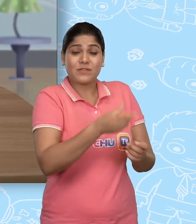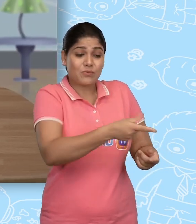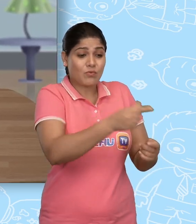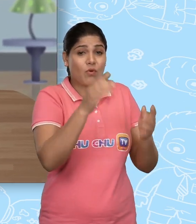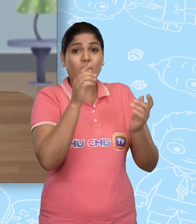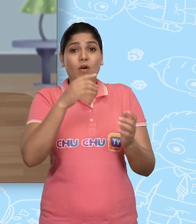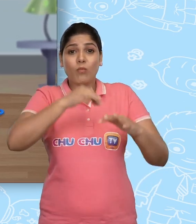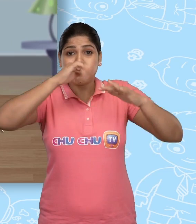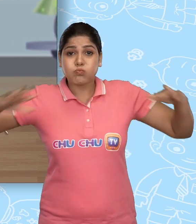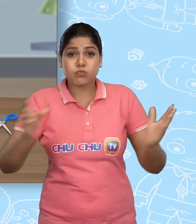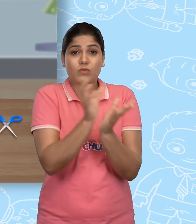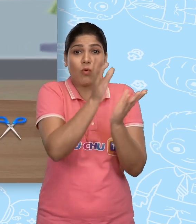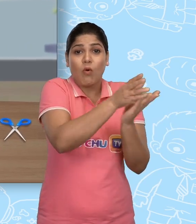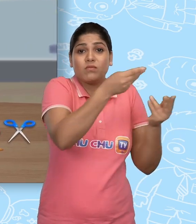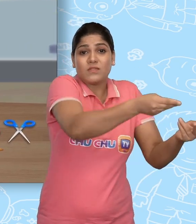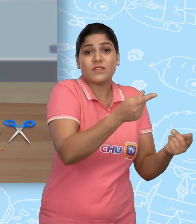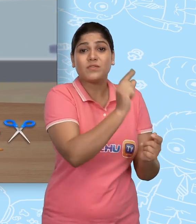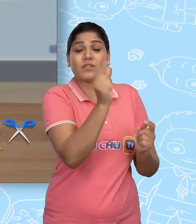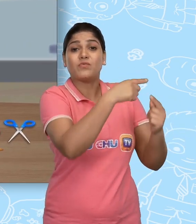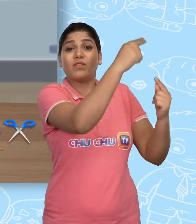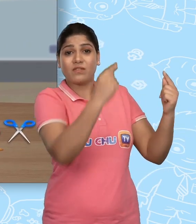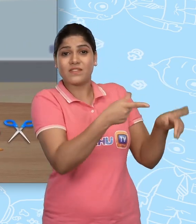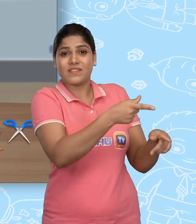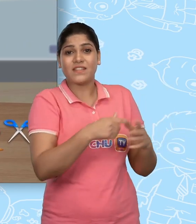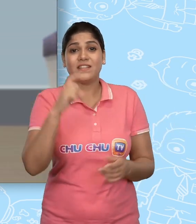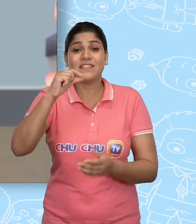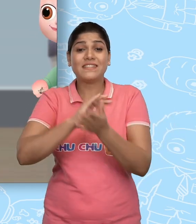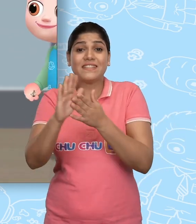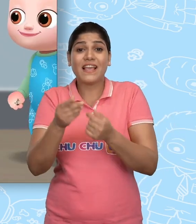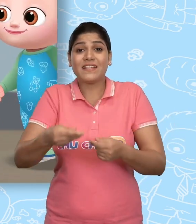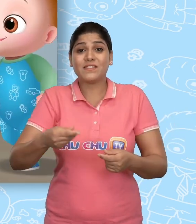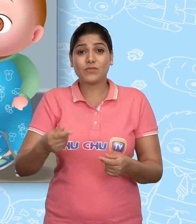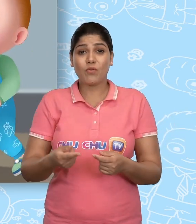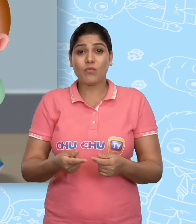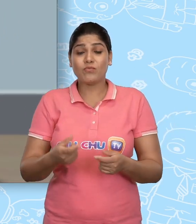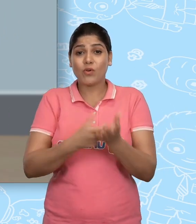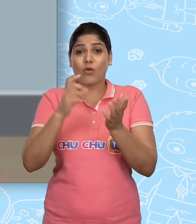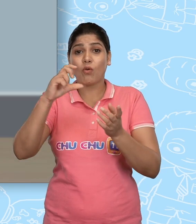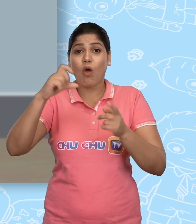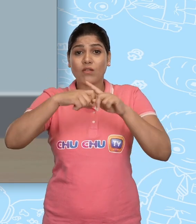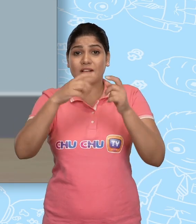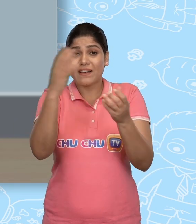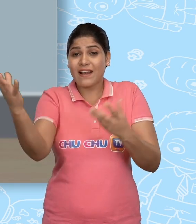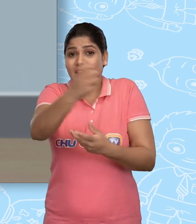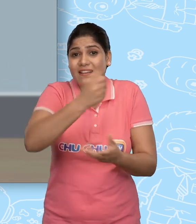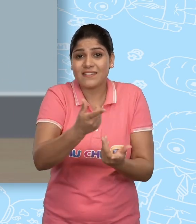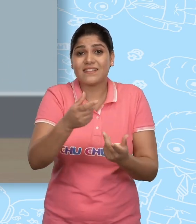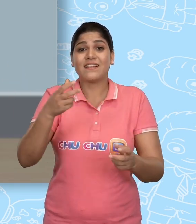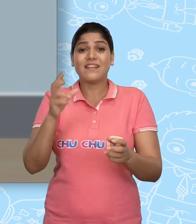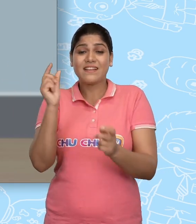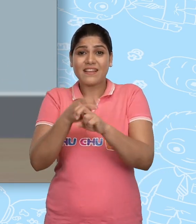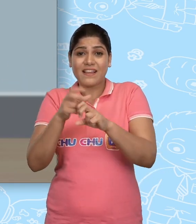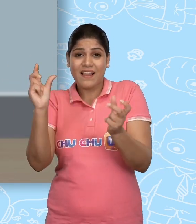को समुंदर की कौड़ियाँ दी जिसे वो सजाने में इस्तेमाल कर सकती थी। उसने चाचा को रॉक कलेक्शन के